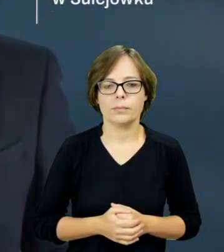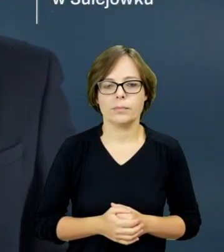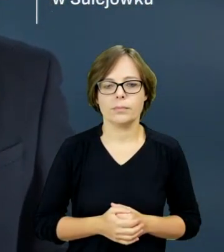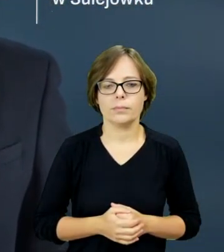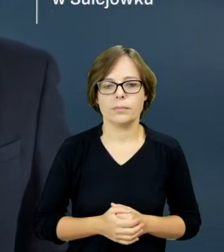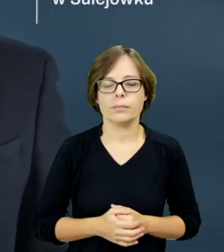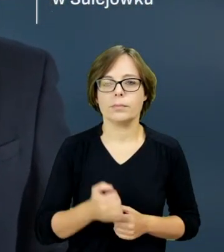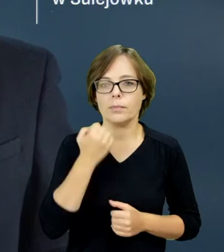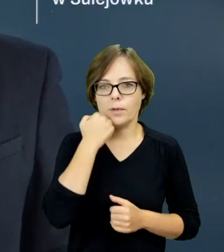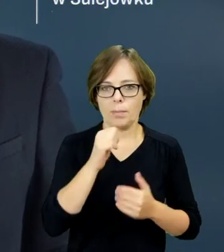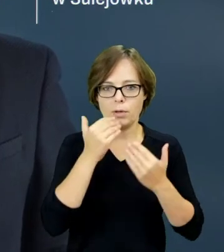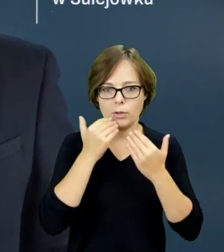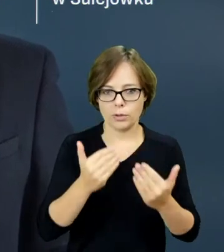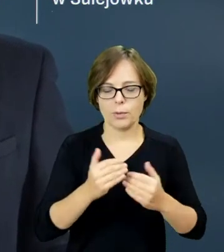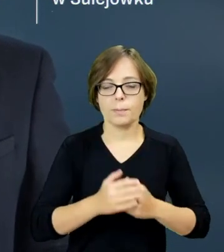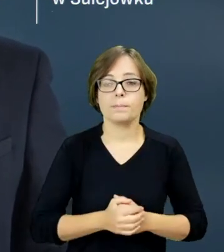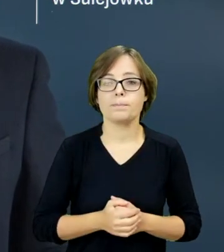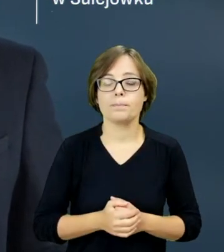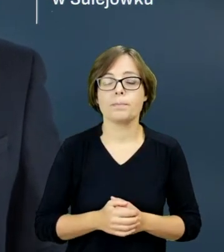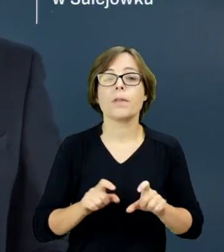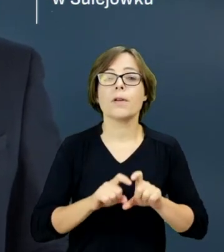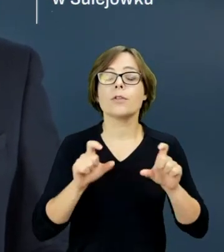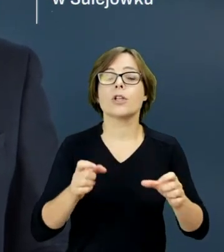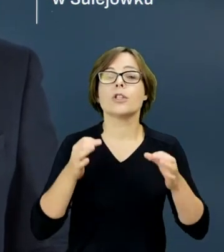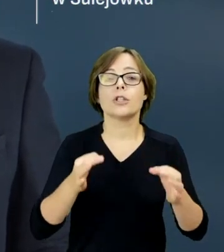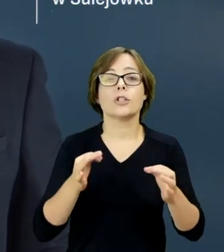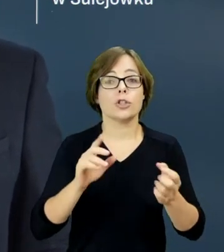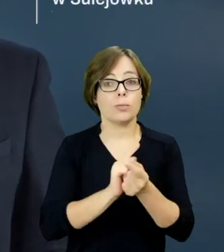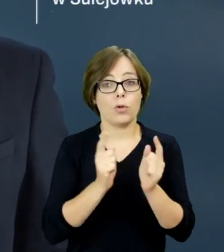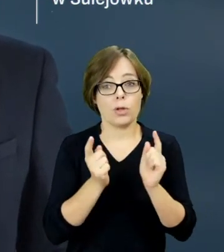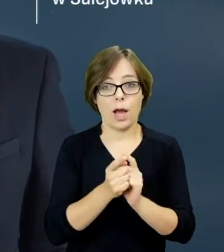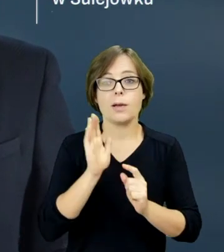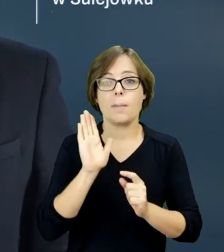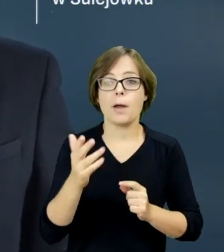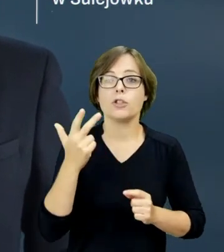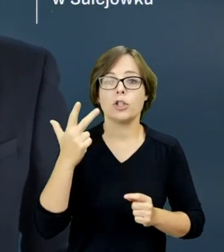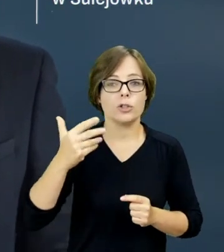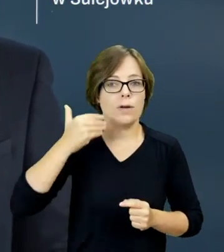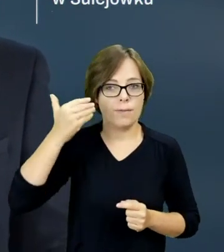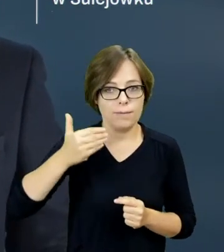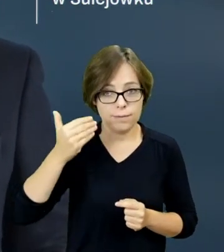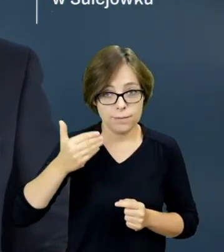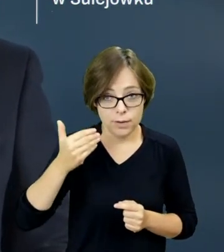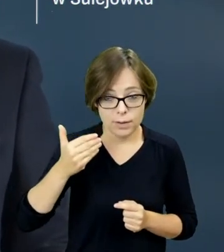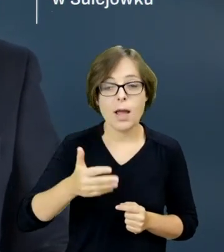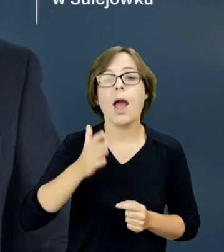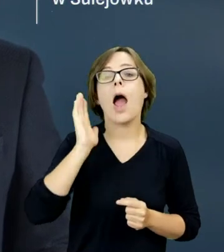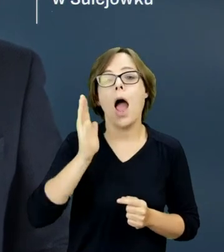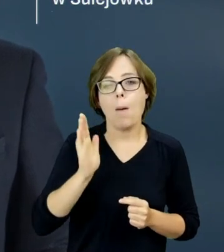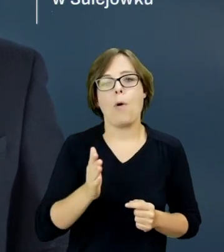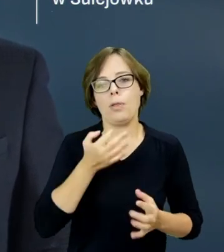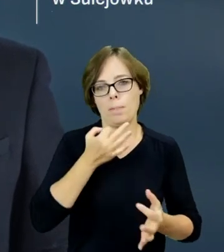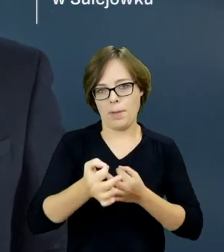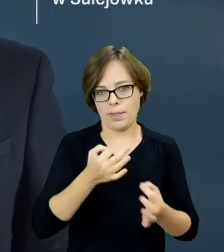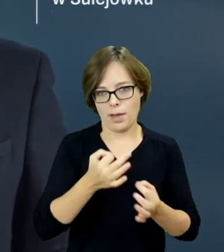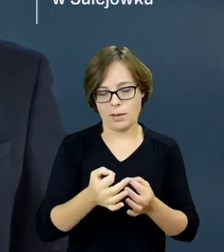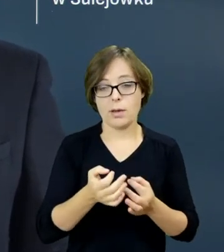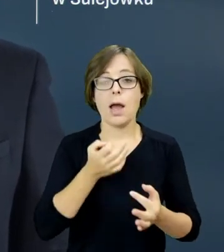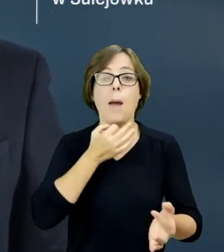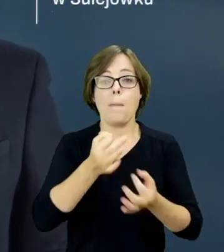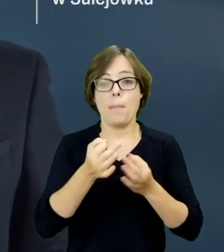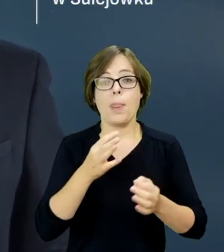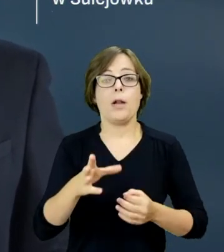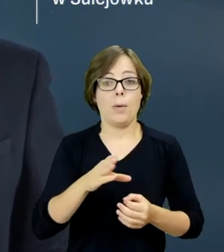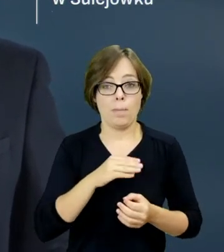Bardzo dziękuję. Podczas dzisiejszego spotkania wysłuchamy trzech prelekcji, a później przyjdzie czas na pytania, zarówno zadawane tutaj